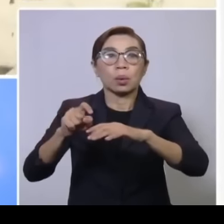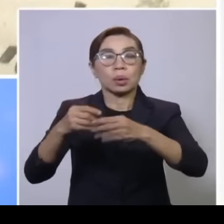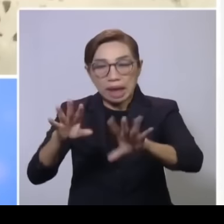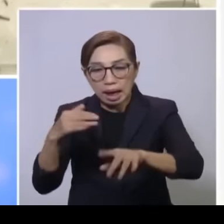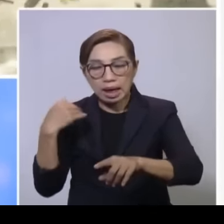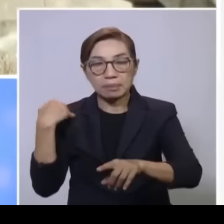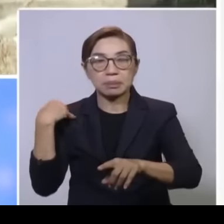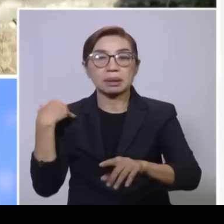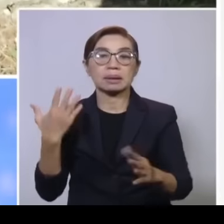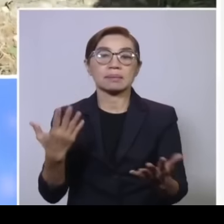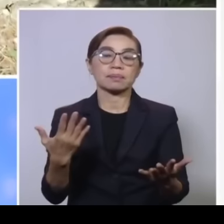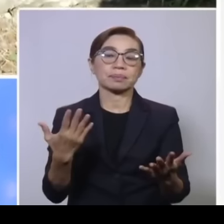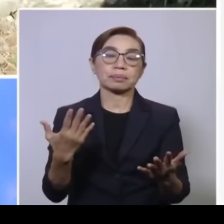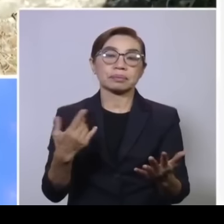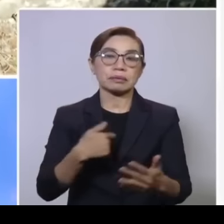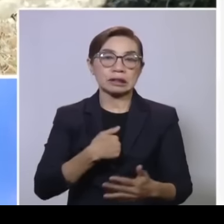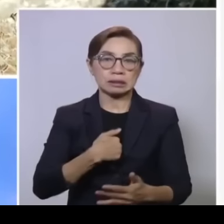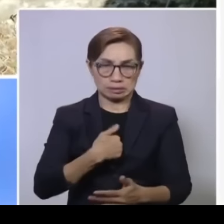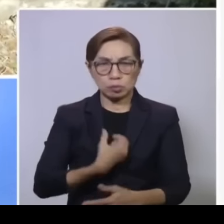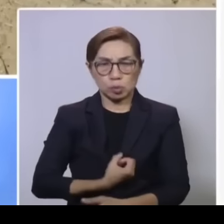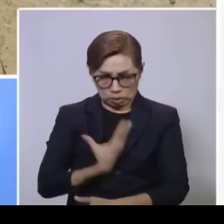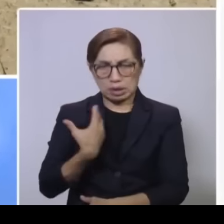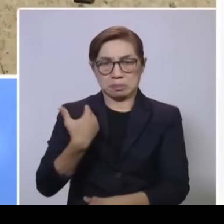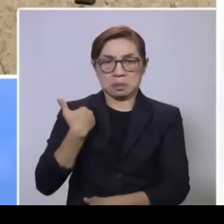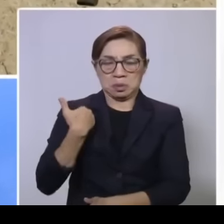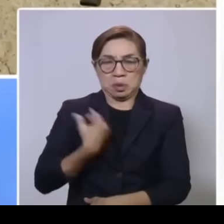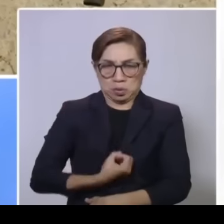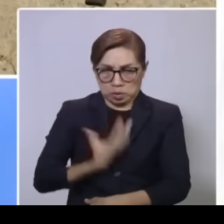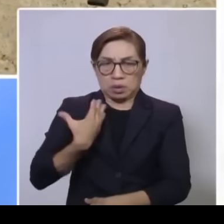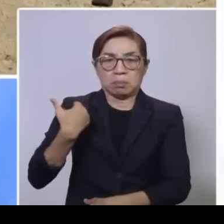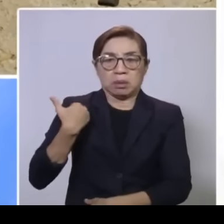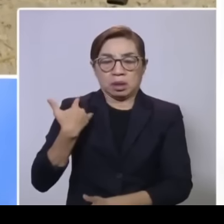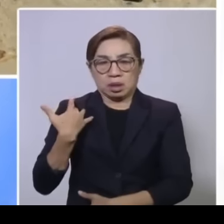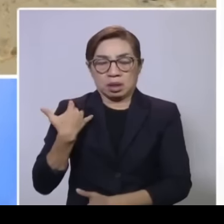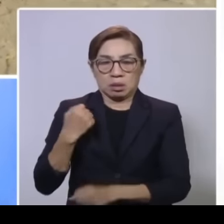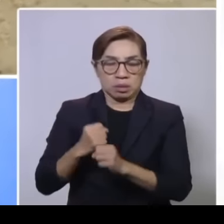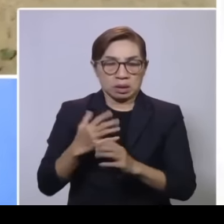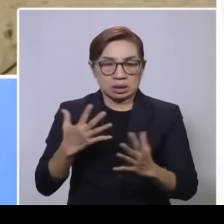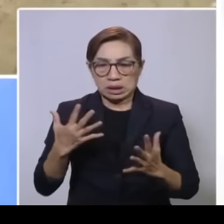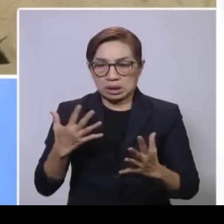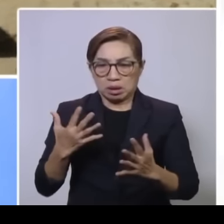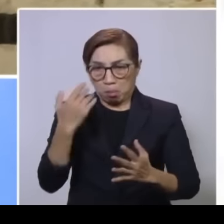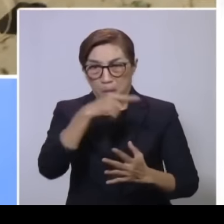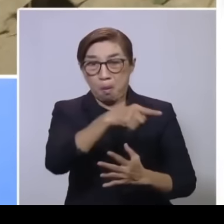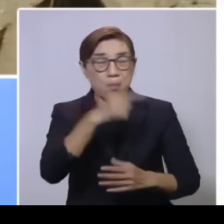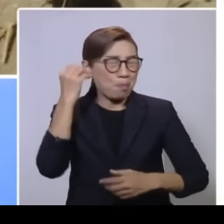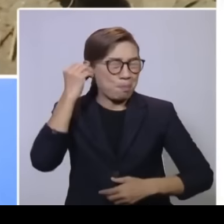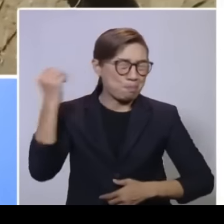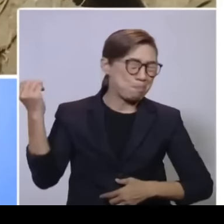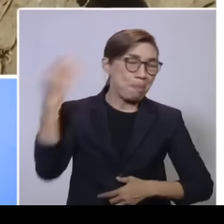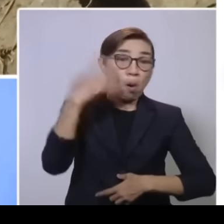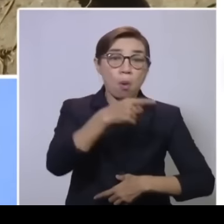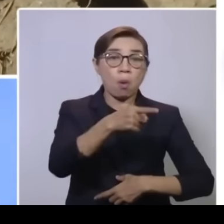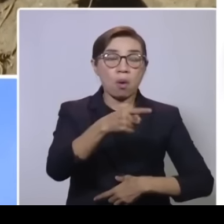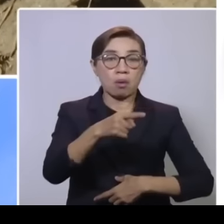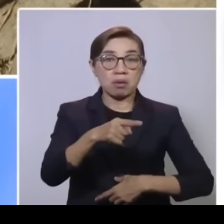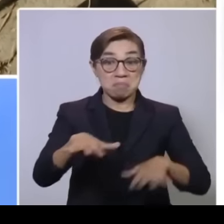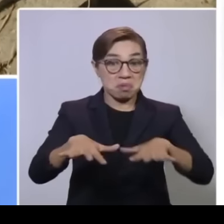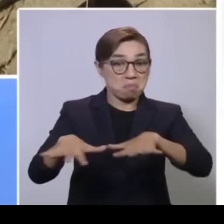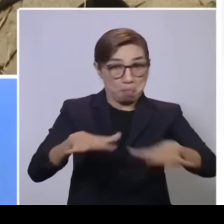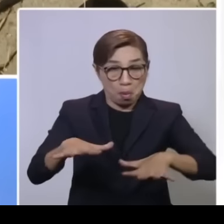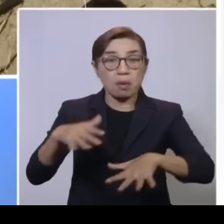ช่แล้วเราก็ตกใจมากคือทำอะไรไม่ถูกเพราะว่าเสียงดังมากแล้วพื้นสะเทือนเ